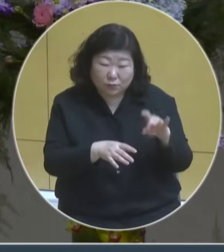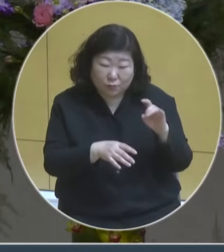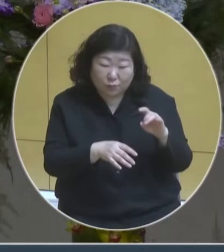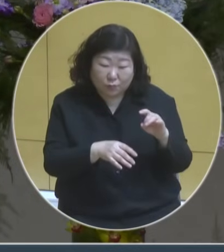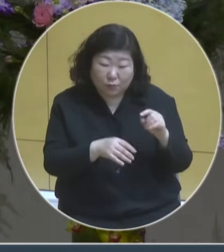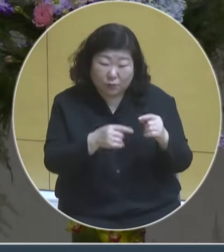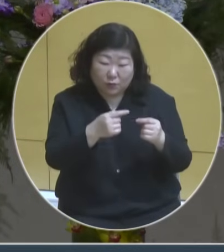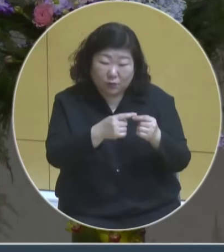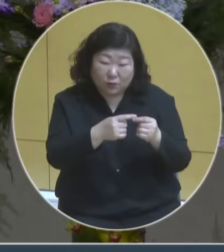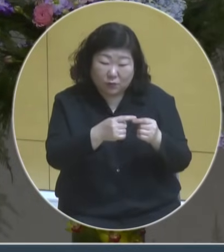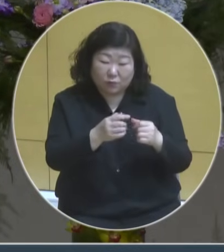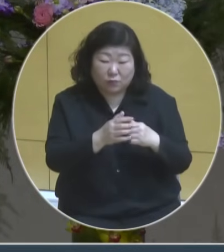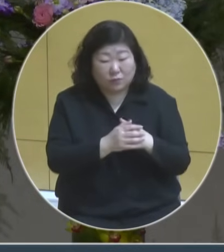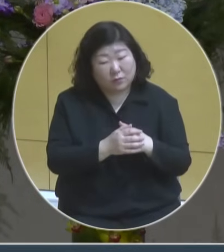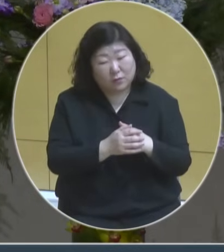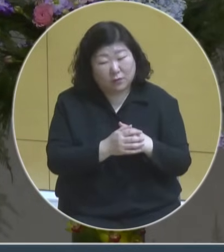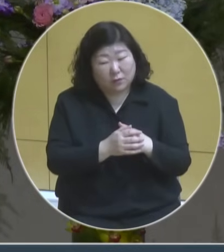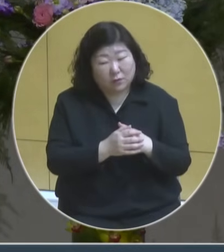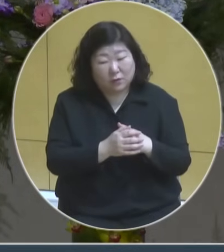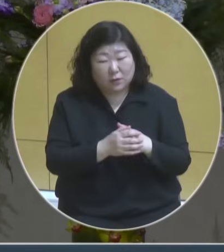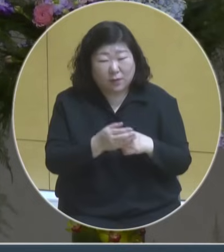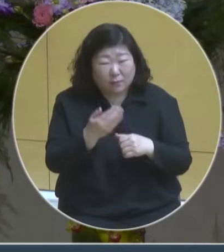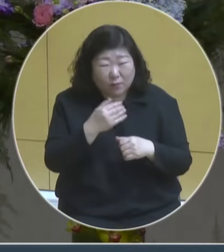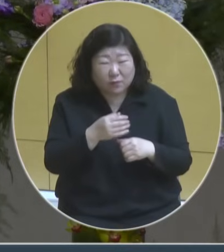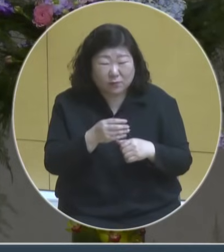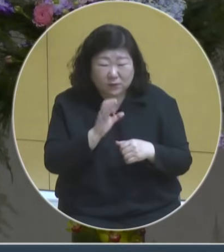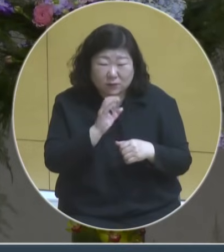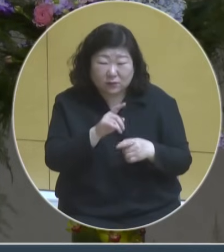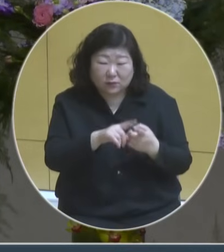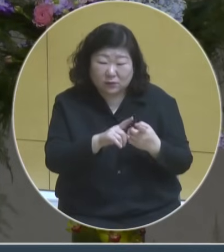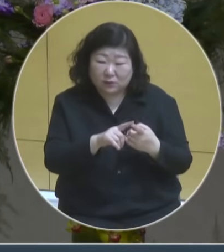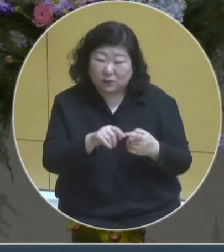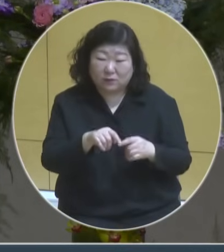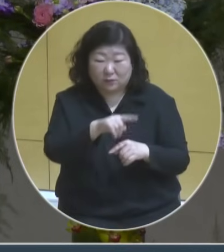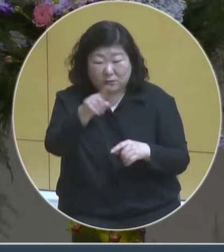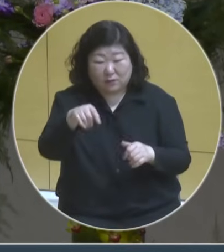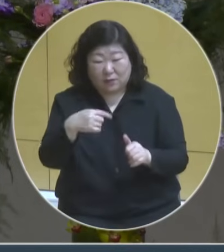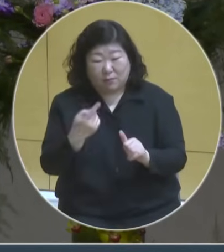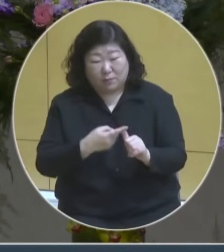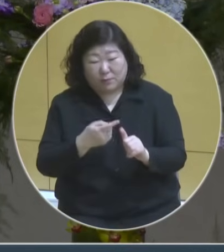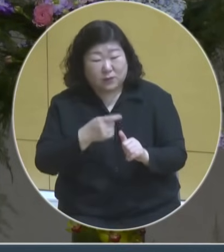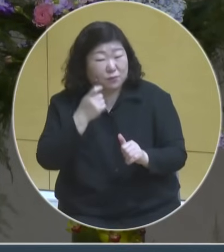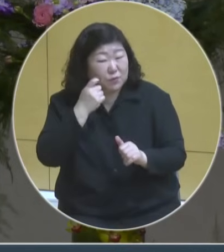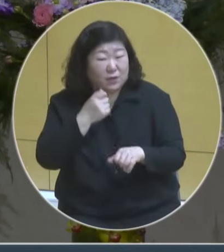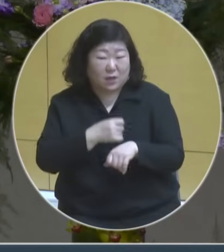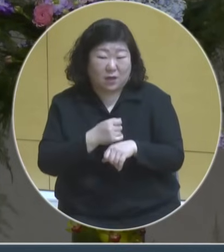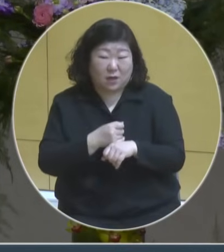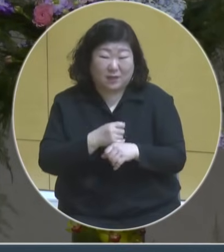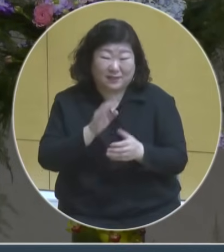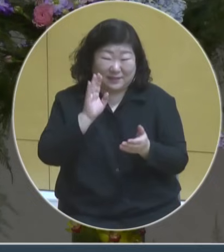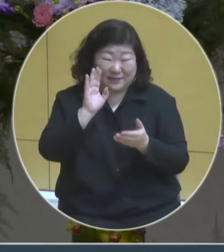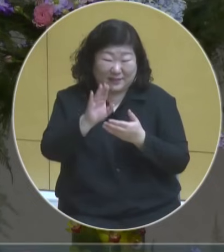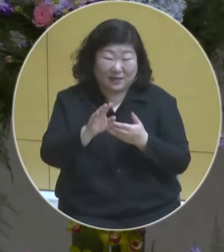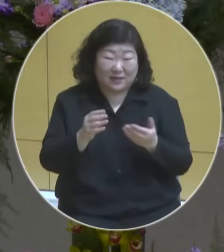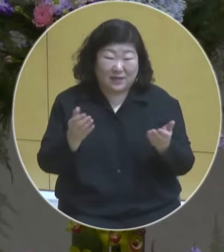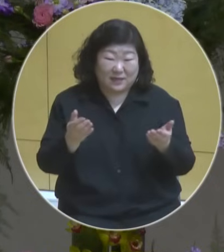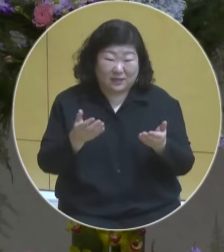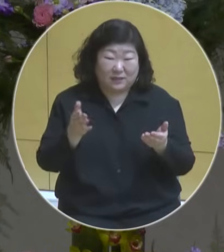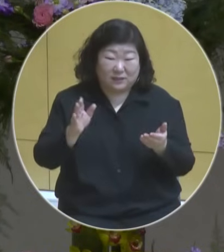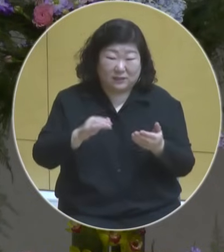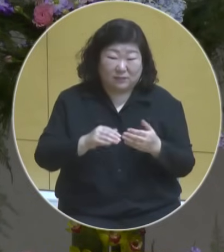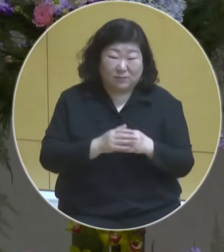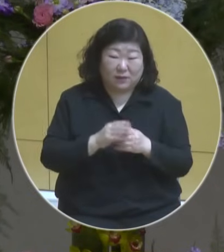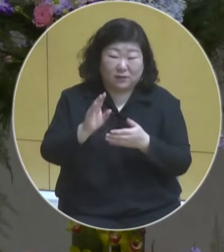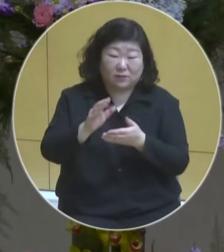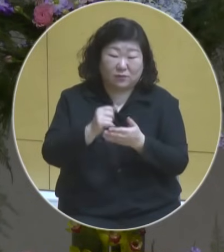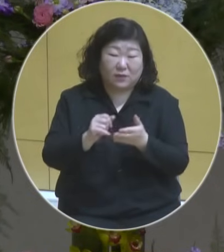너희를 비 이것들은 장 일의 그림이나 몸은 그리스도의 것이니라 하나님께 나가는